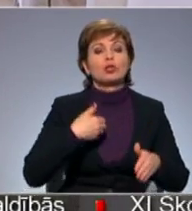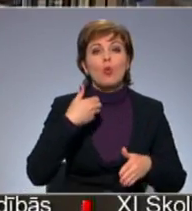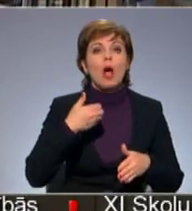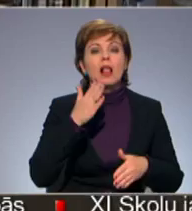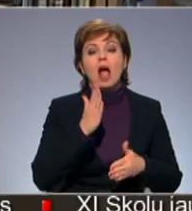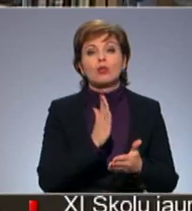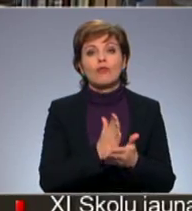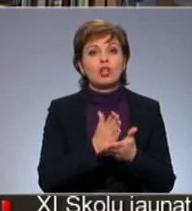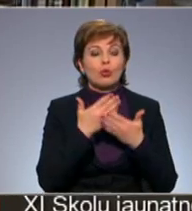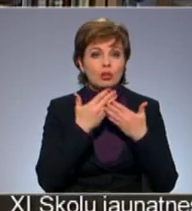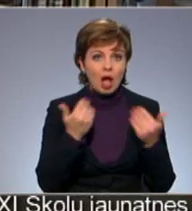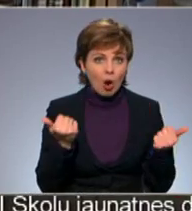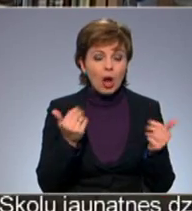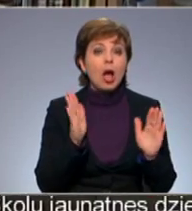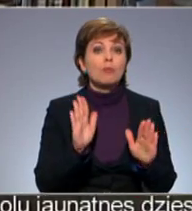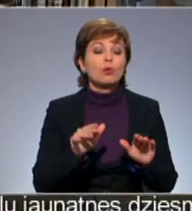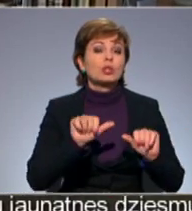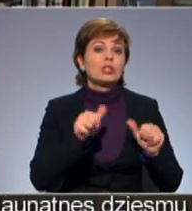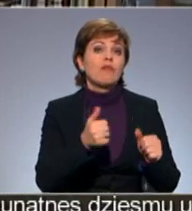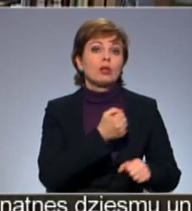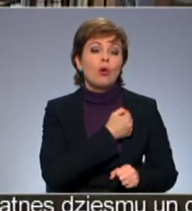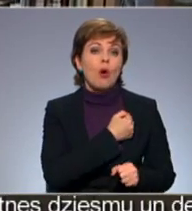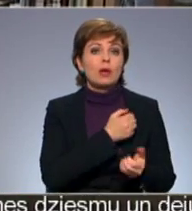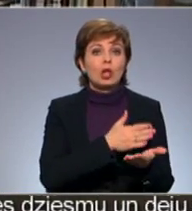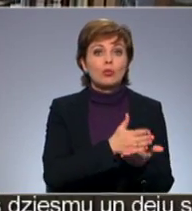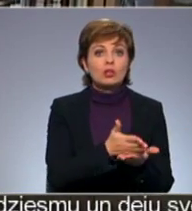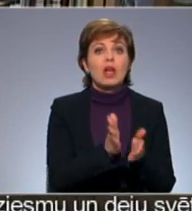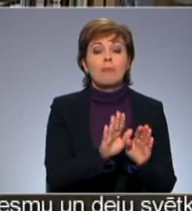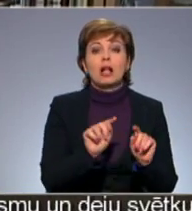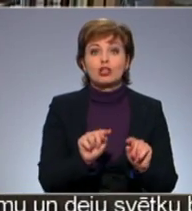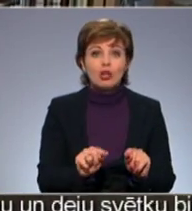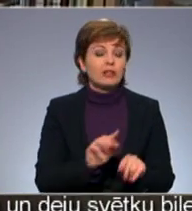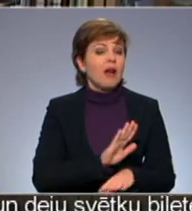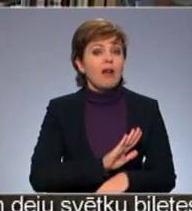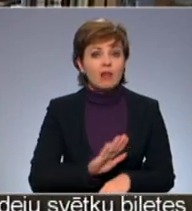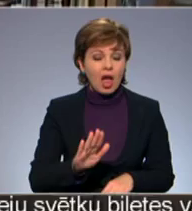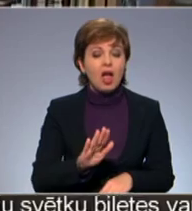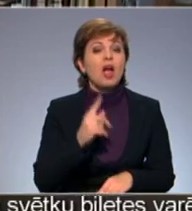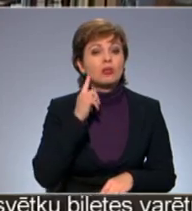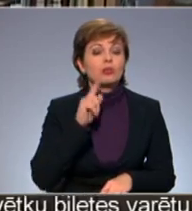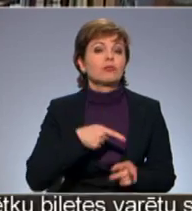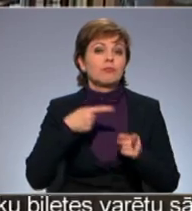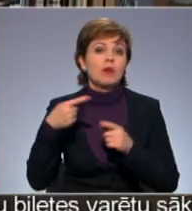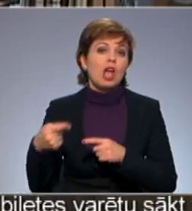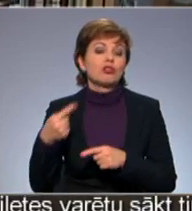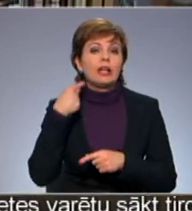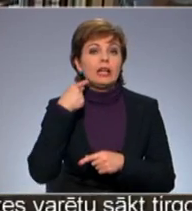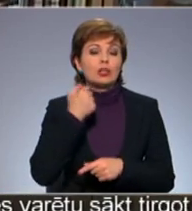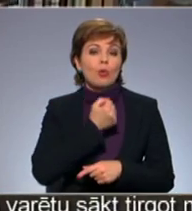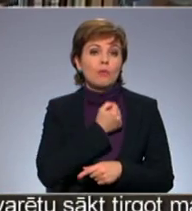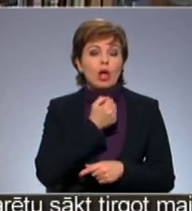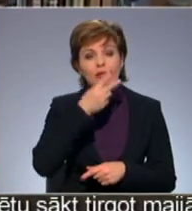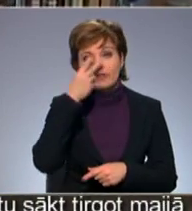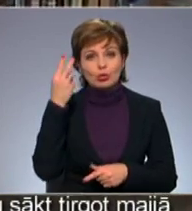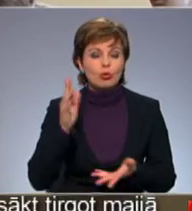Jā. Tiks izveidot šeit humanitārais novirziens, tad es palikšu šeit. Ja netiks, tad es zaps ar domu iet uz Rīgas, kādu Rīgas centru humanitāro vidusskolu